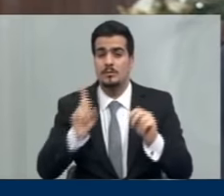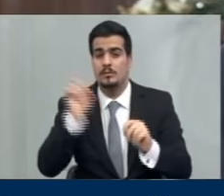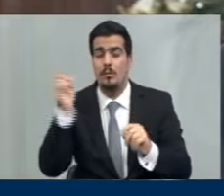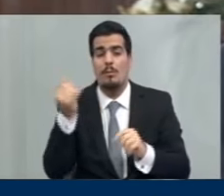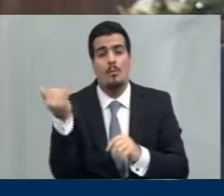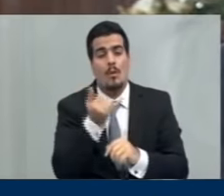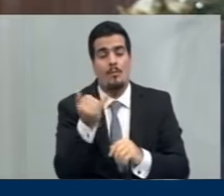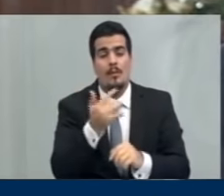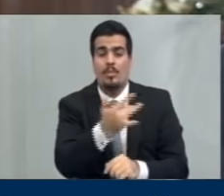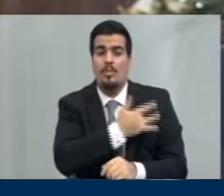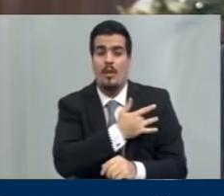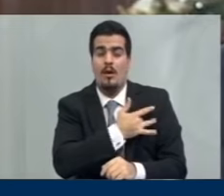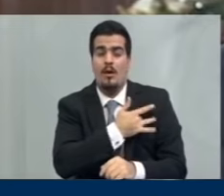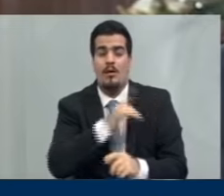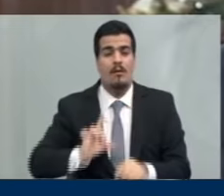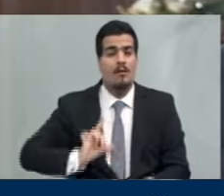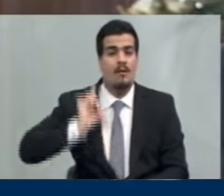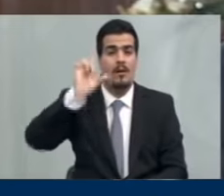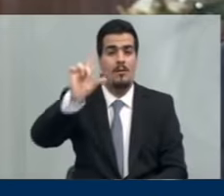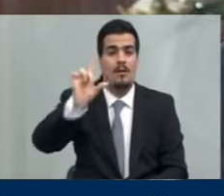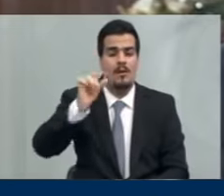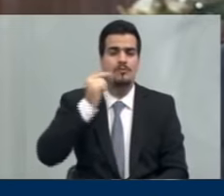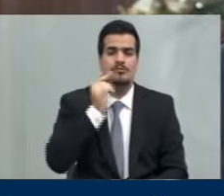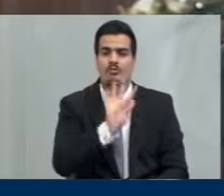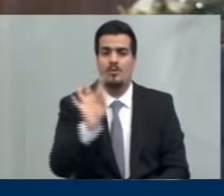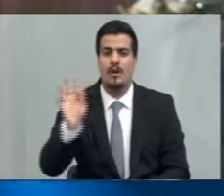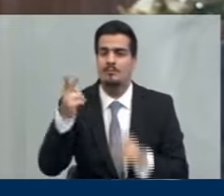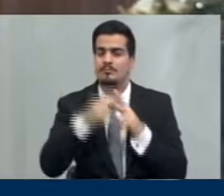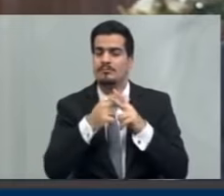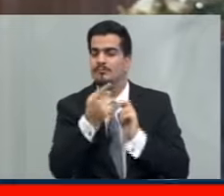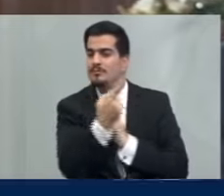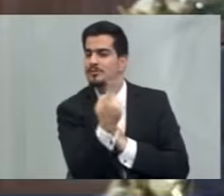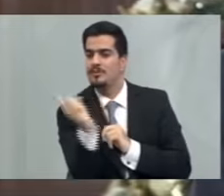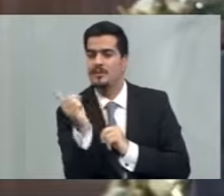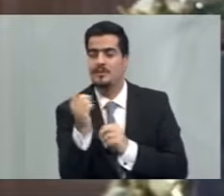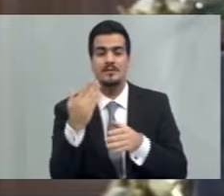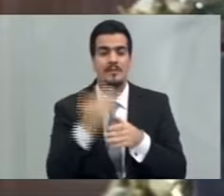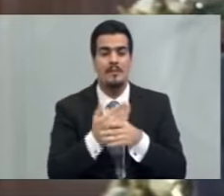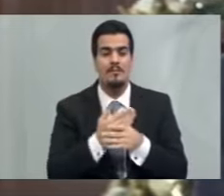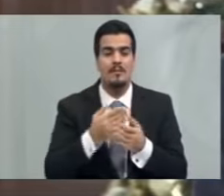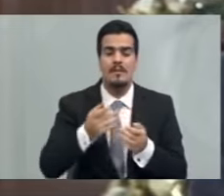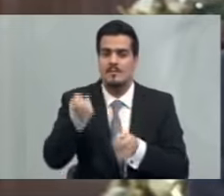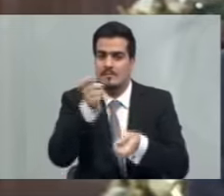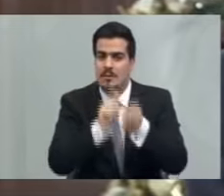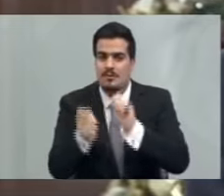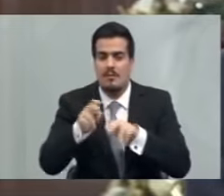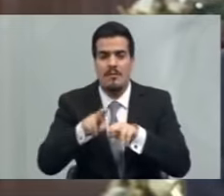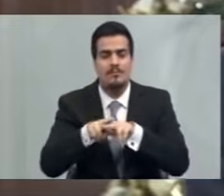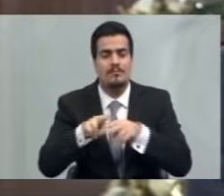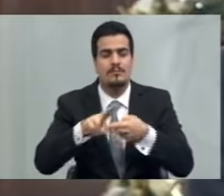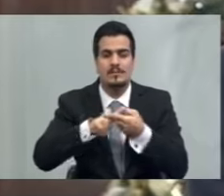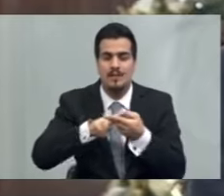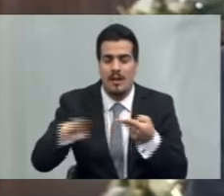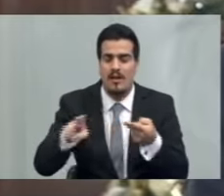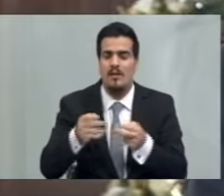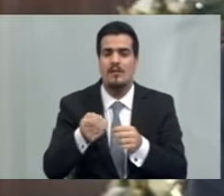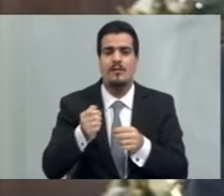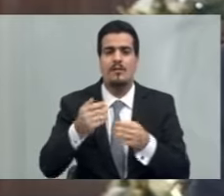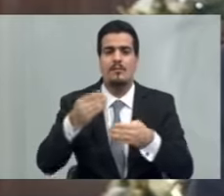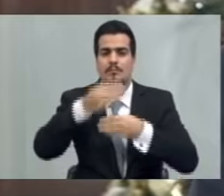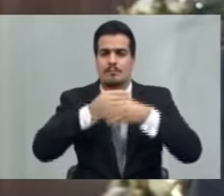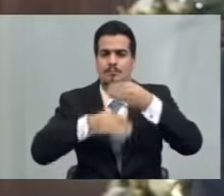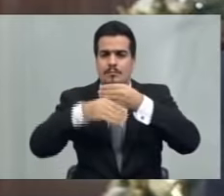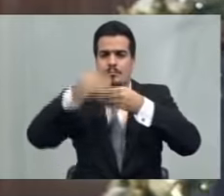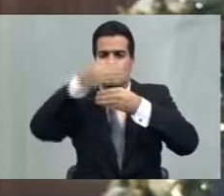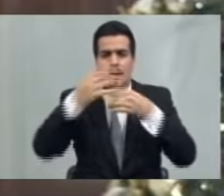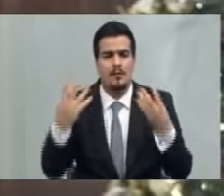الثقة والأمل للبنانيين عبر تحقيق الإصلاحات المتفق عليها ضمن المبادرة